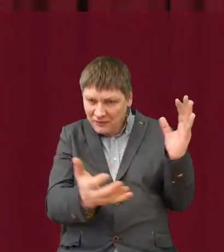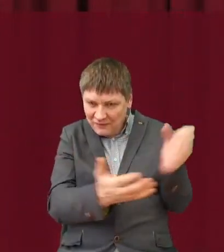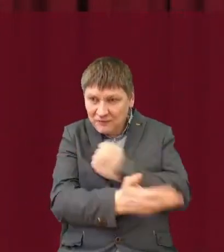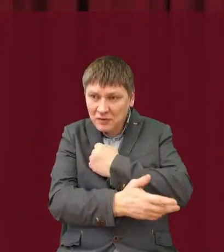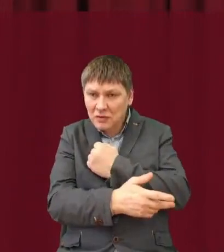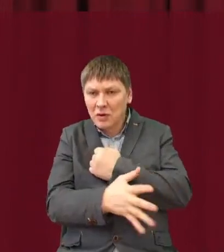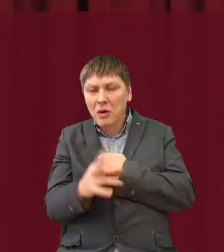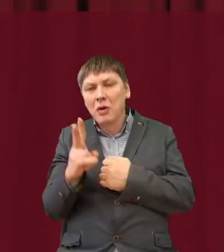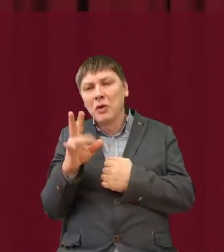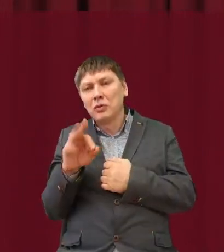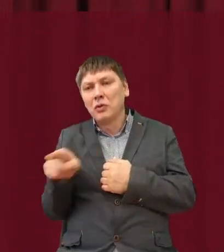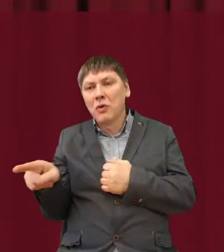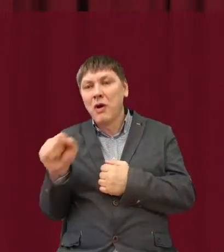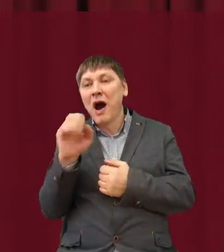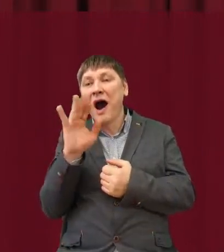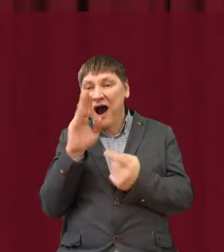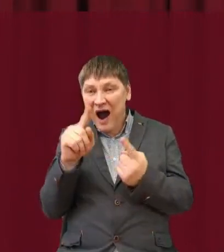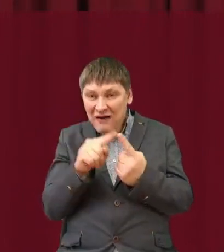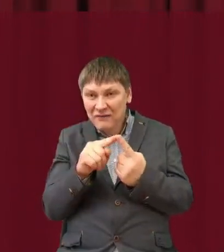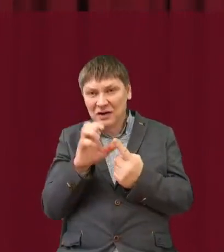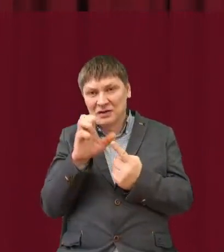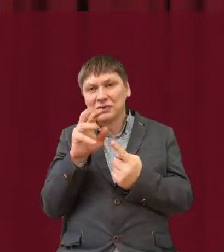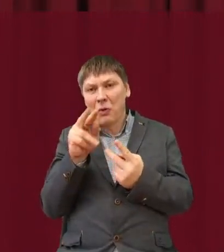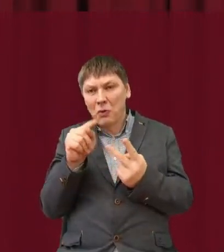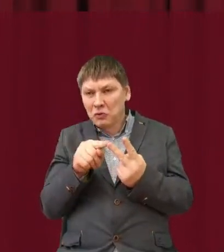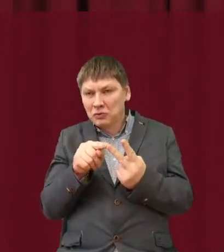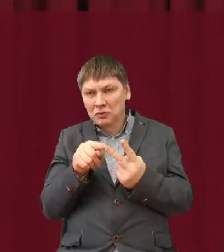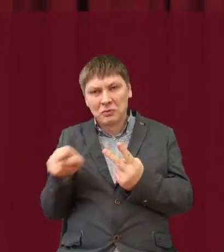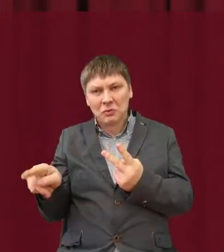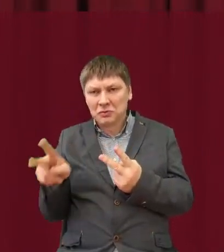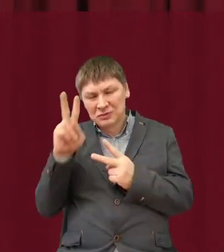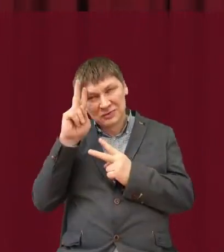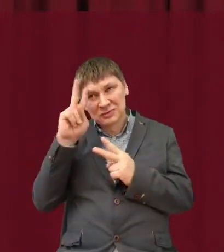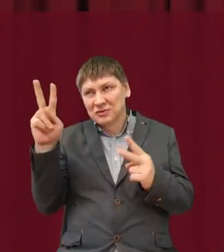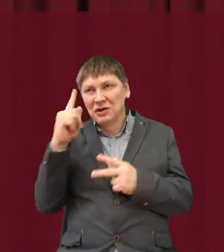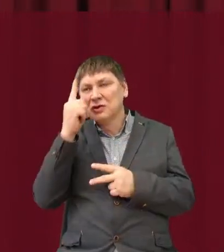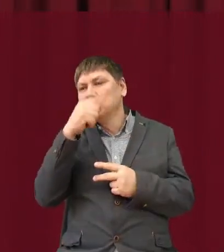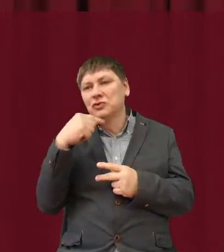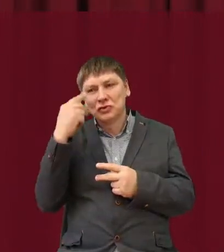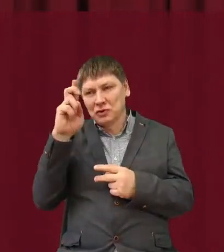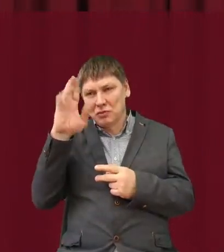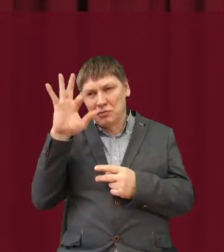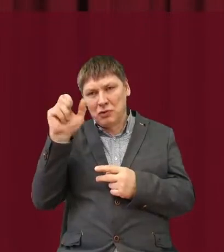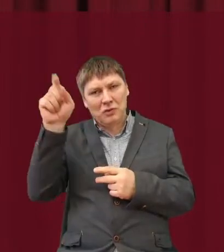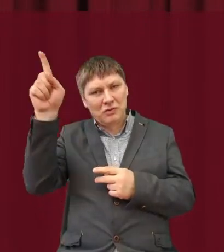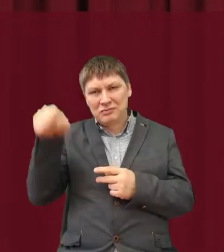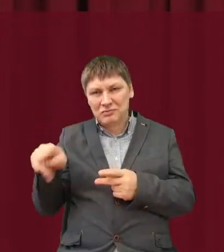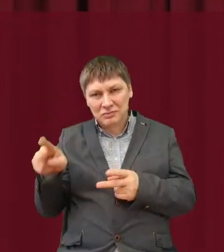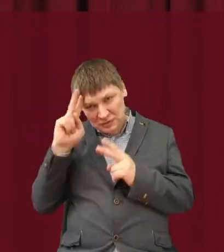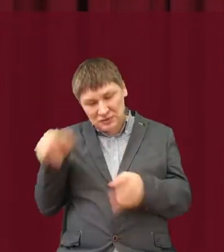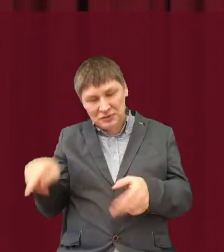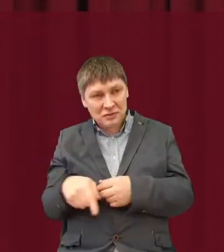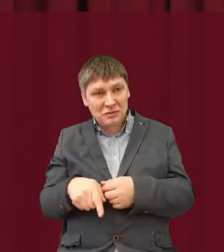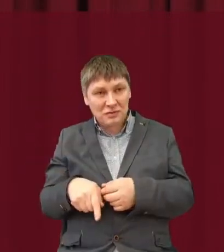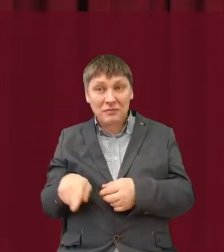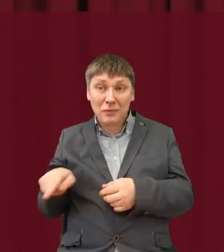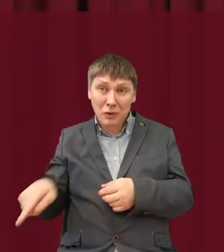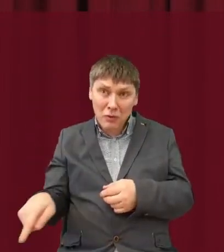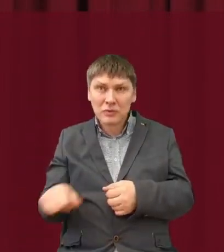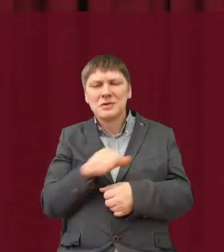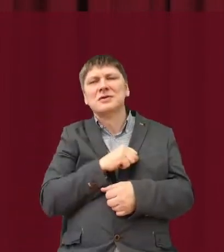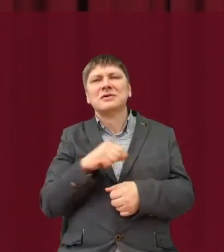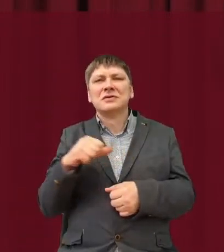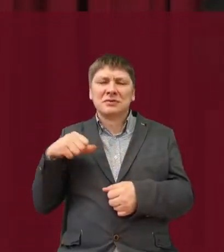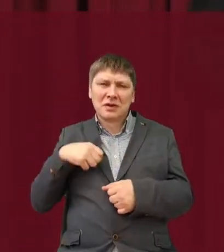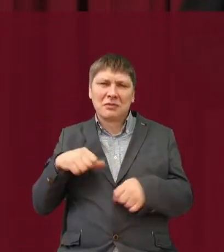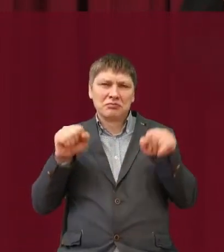но они и ахав и Саул они не знали Бога лично на том этапе их жизни и они приняли те